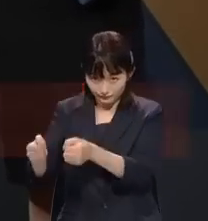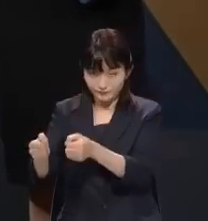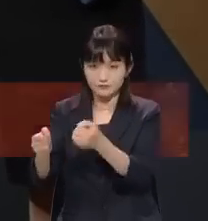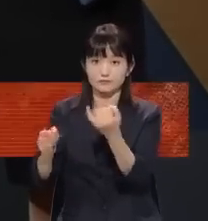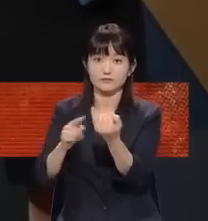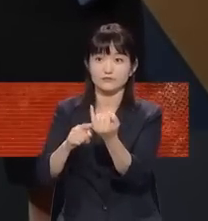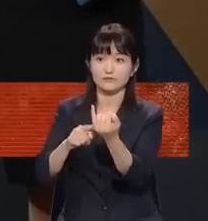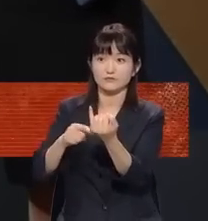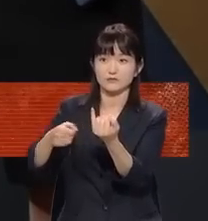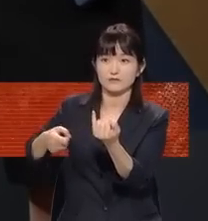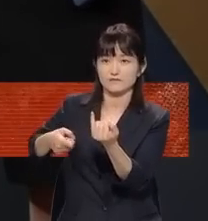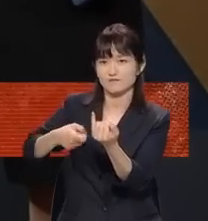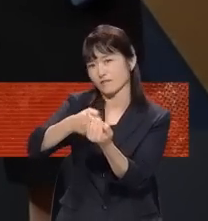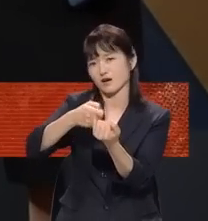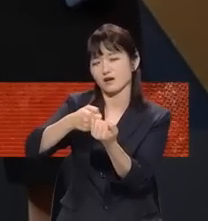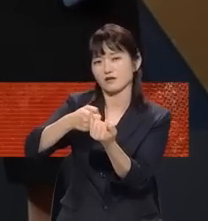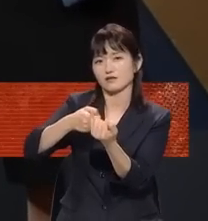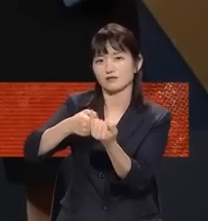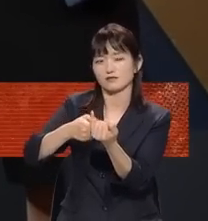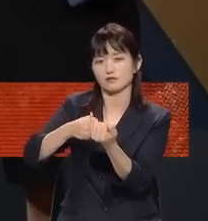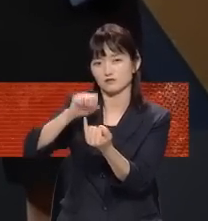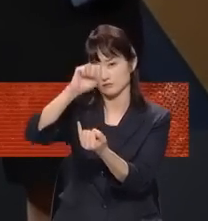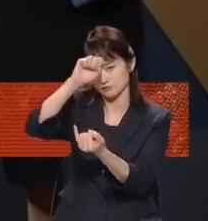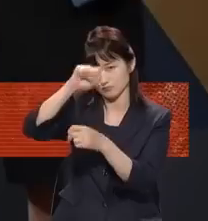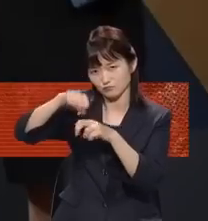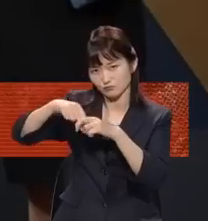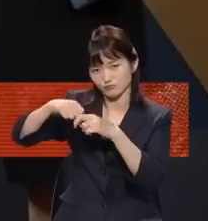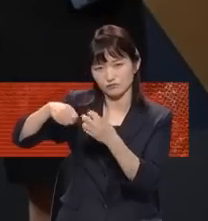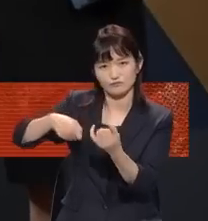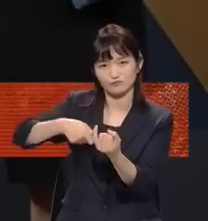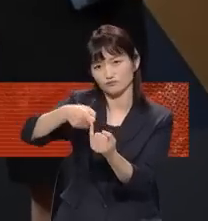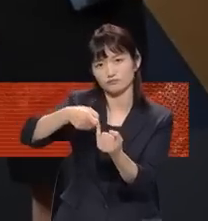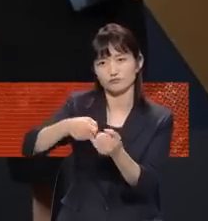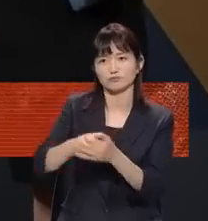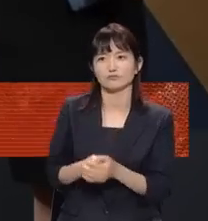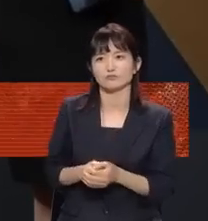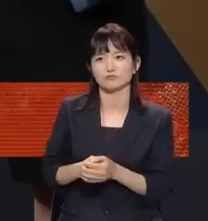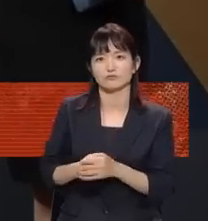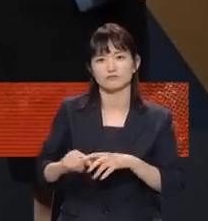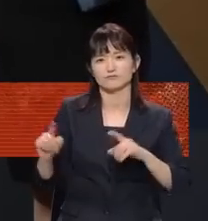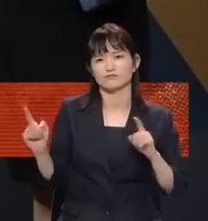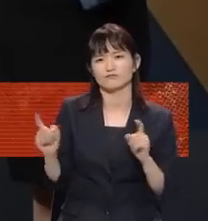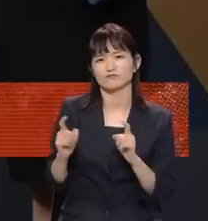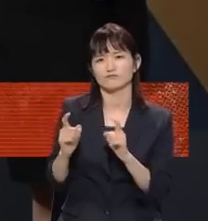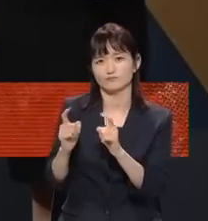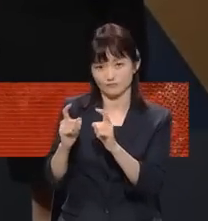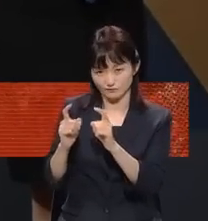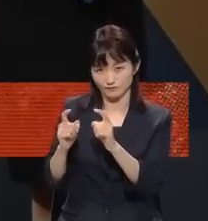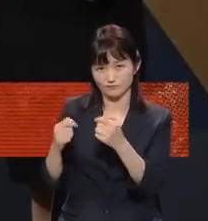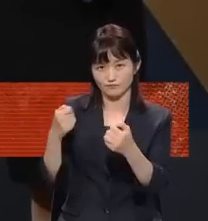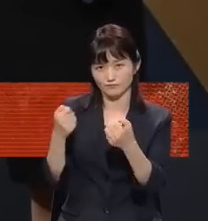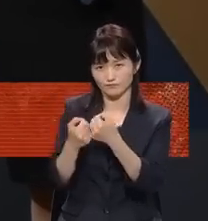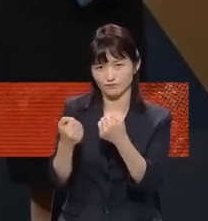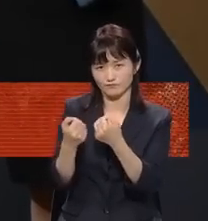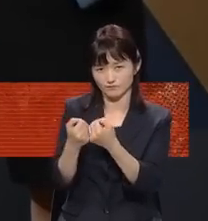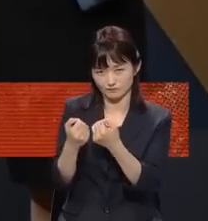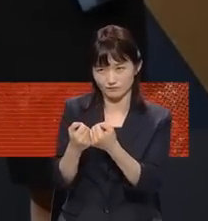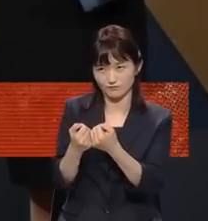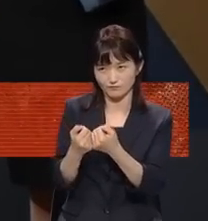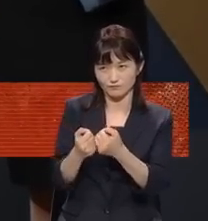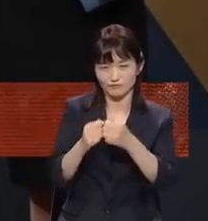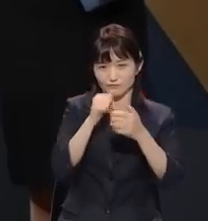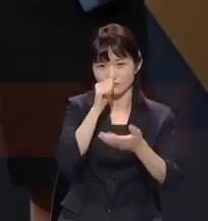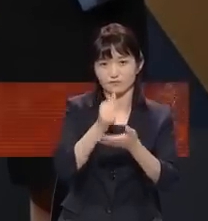여자친구에게 니킥을 날려버리는데요 결국 도로 위에서 난투극을 벌인 이들에게 재판부는 나란히 유죄 판결을